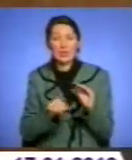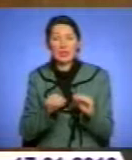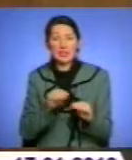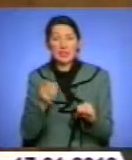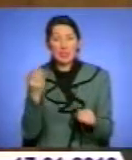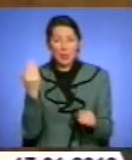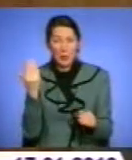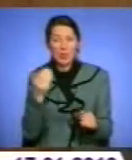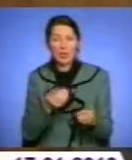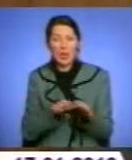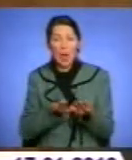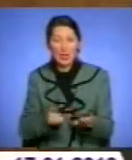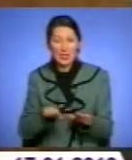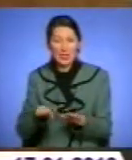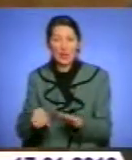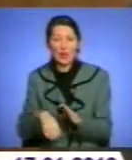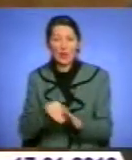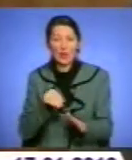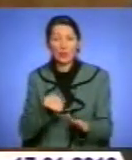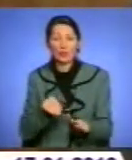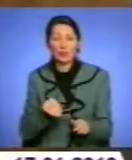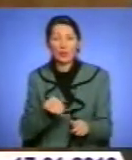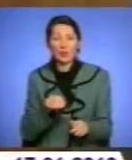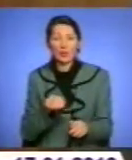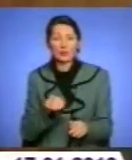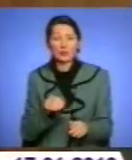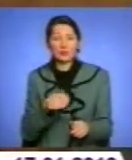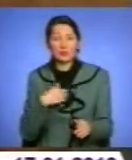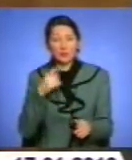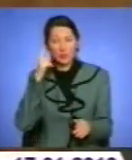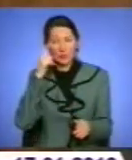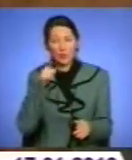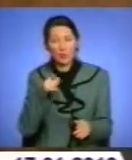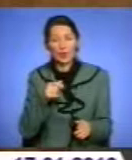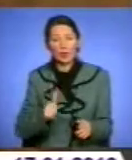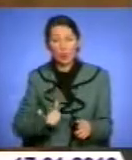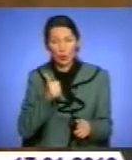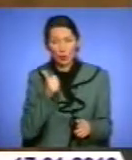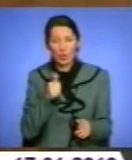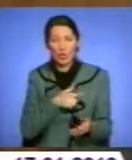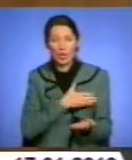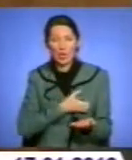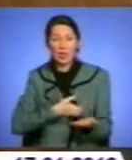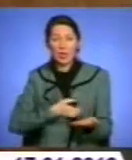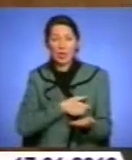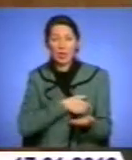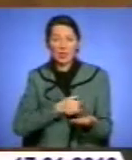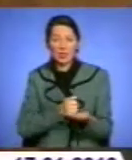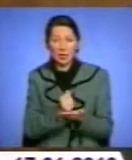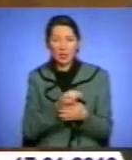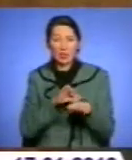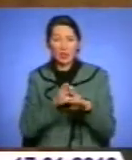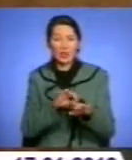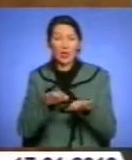місцевих виборах з паном Сиротюком, так що я думаю, що він достойний кандидат і проведе